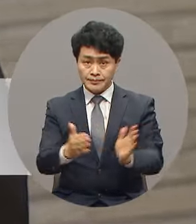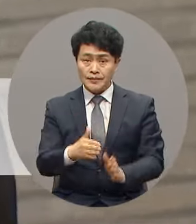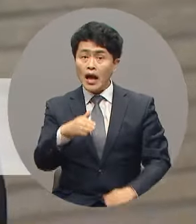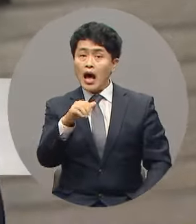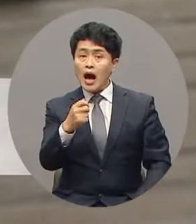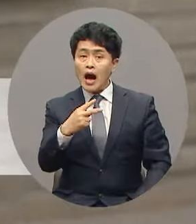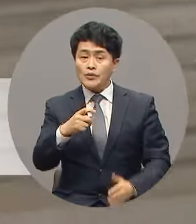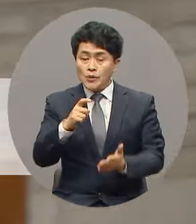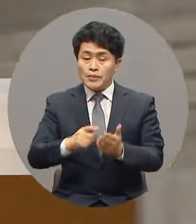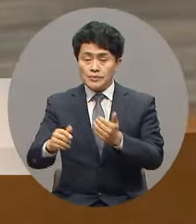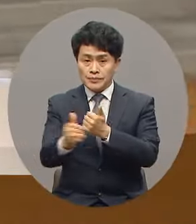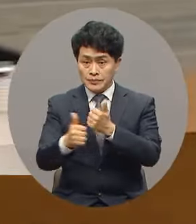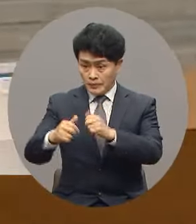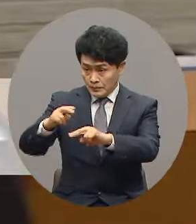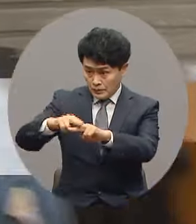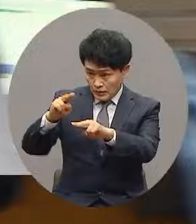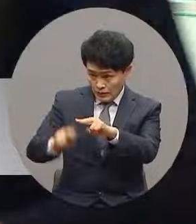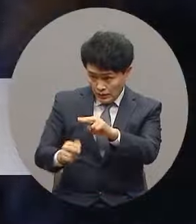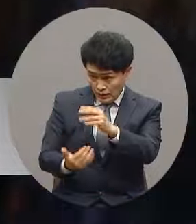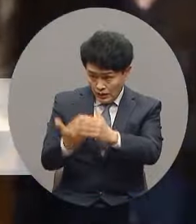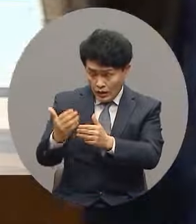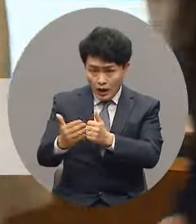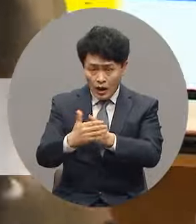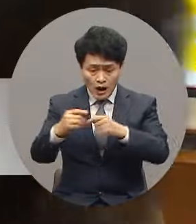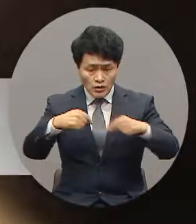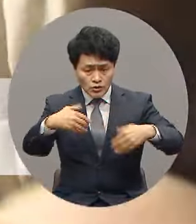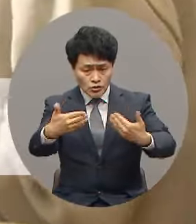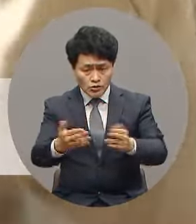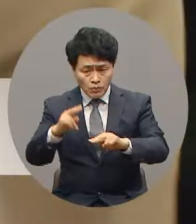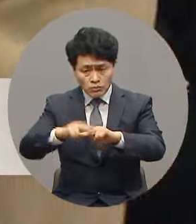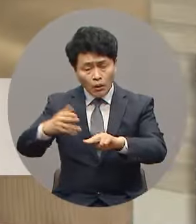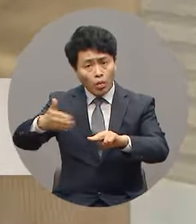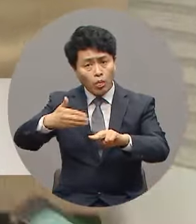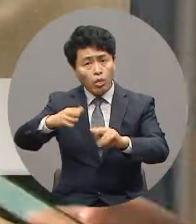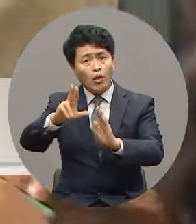한동훈 비상대책위원장의 사퇴로 발생한 지도부 공백을